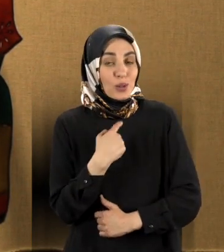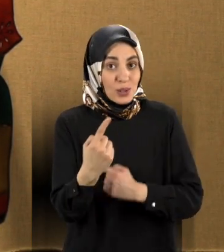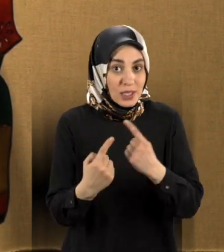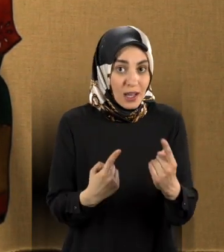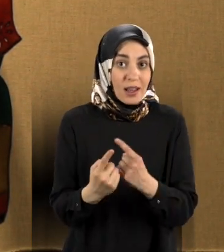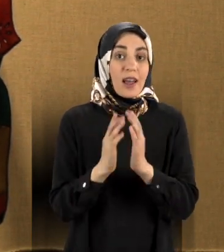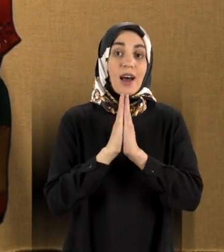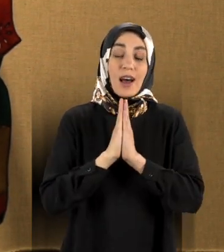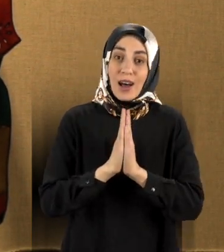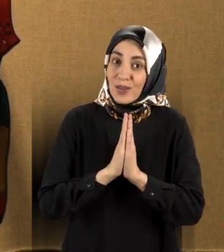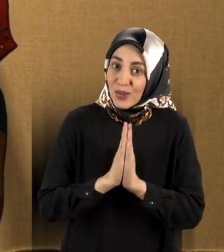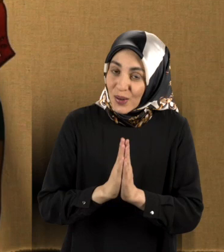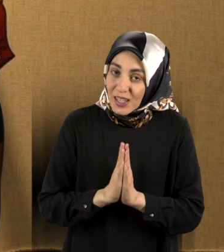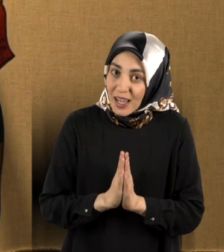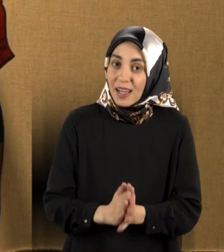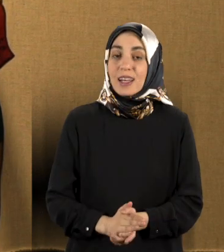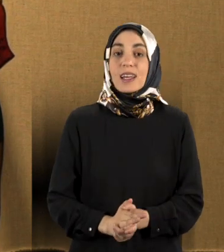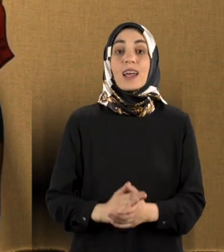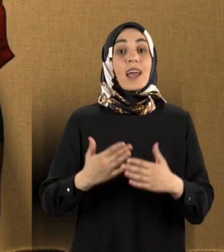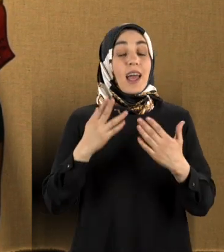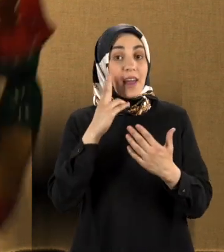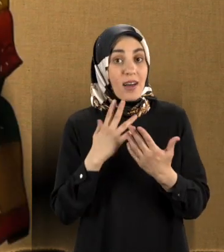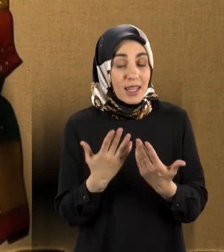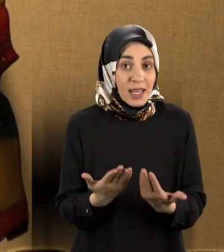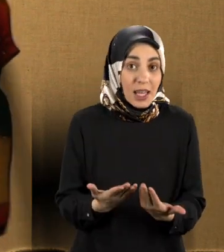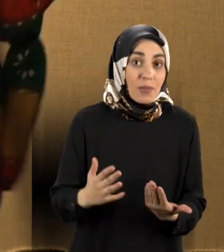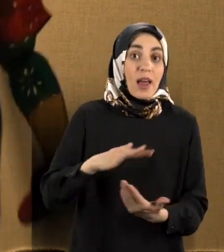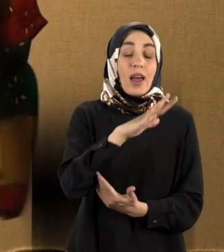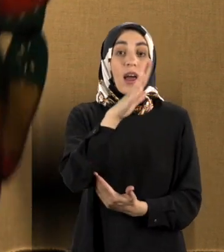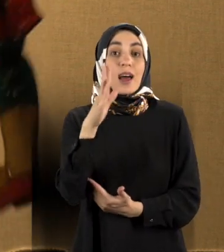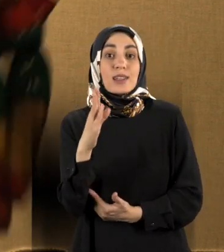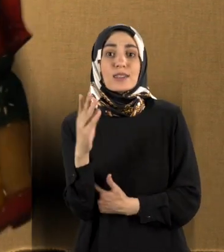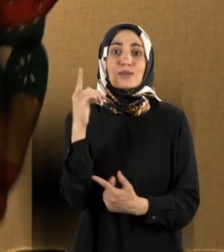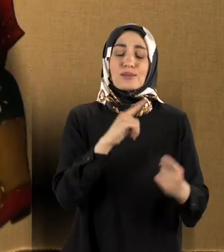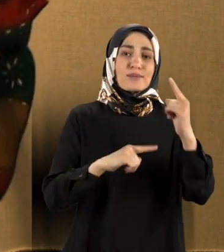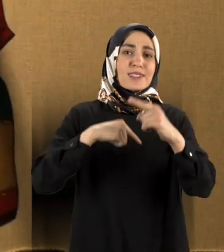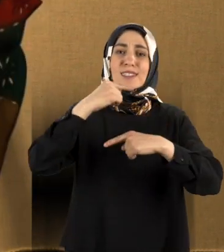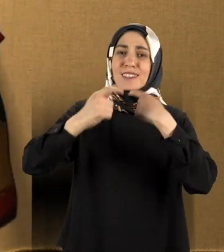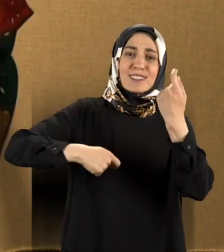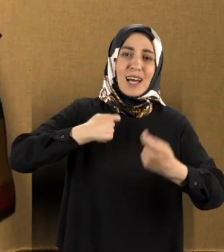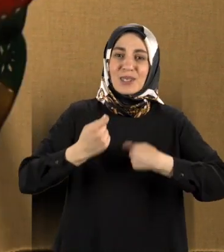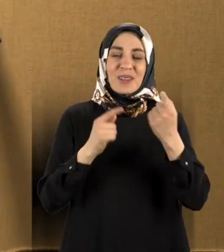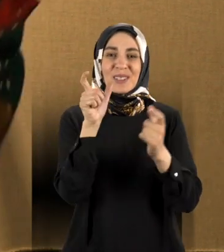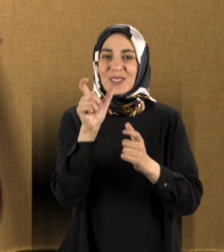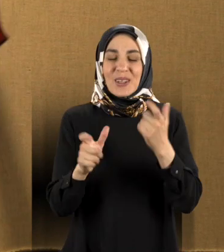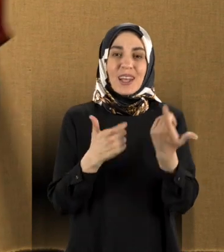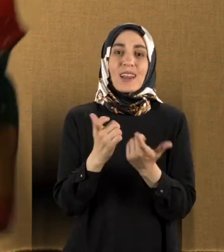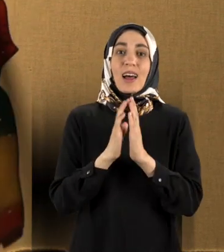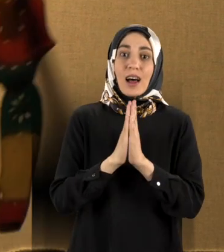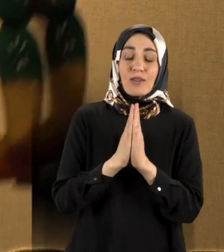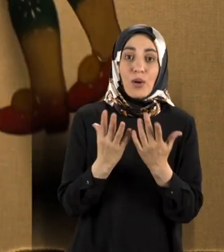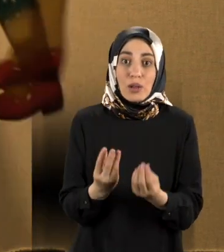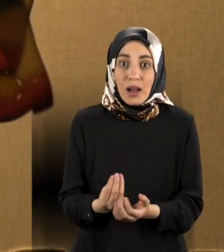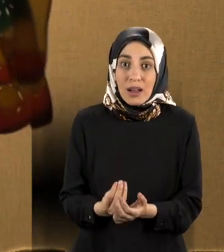etmiş isek affola Efendim her ne kadar sütçünün mehrine pişer ettiysem